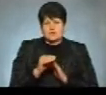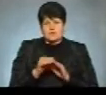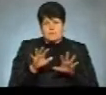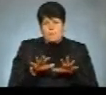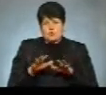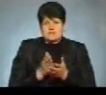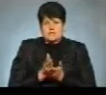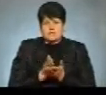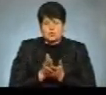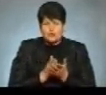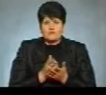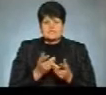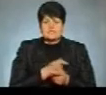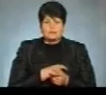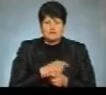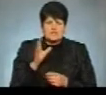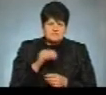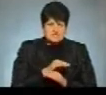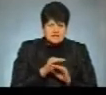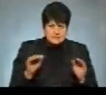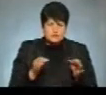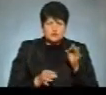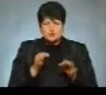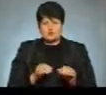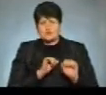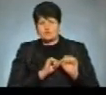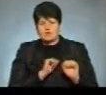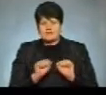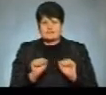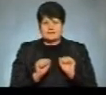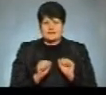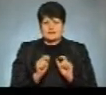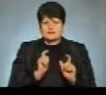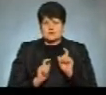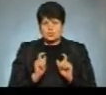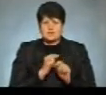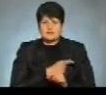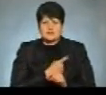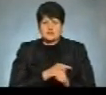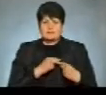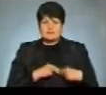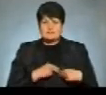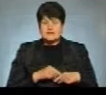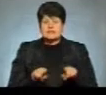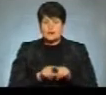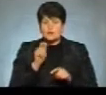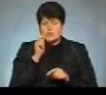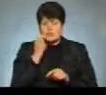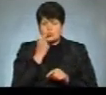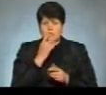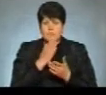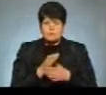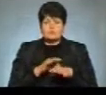керівники силових структур, депутати всіх рівнів, судді, адвокати, керівники вишів, медпрацівники. Також українською мовою мають проводитися